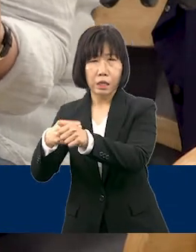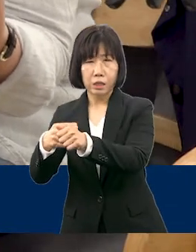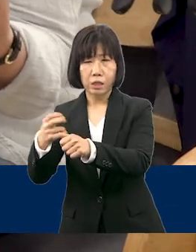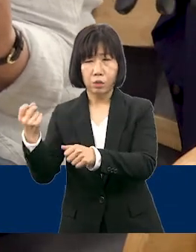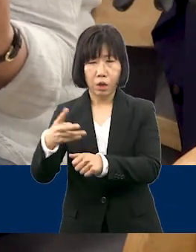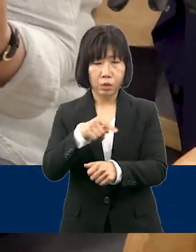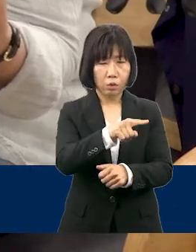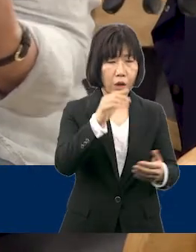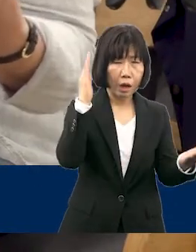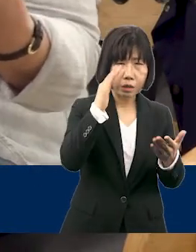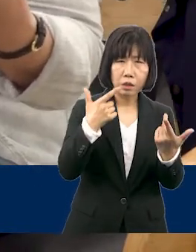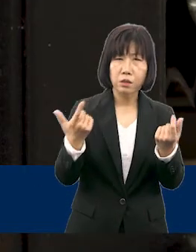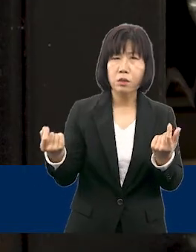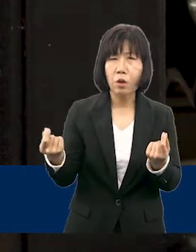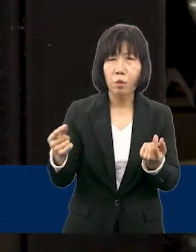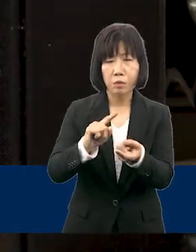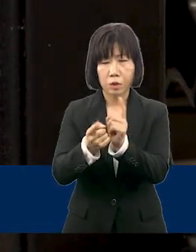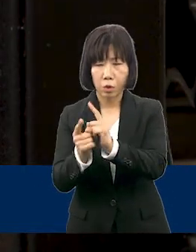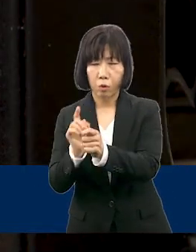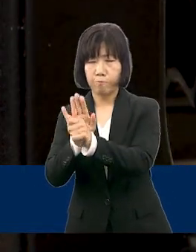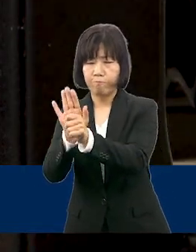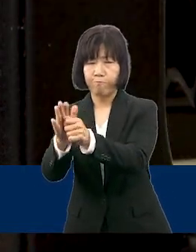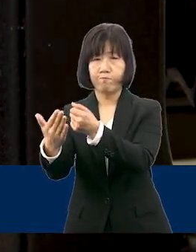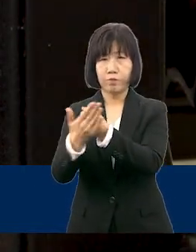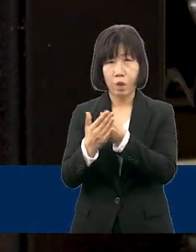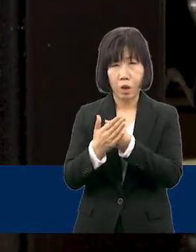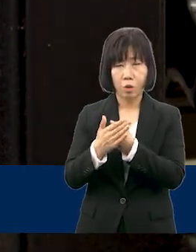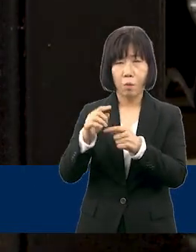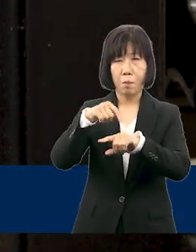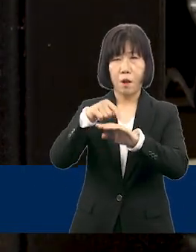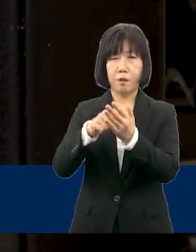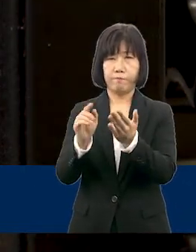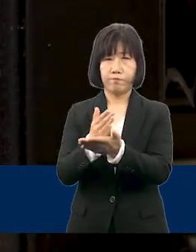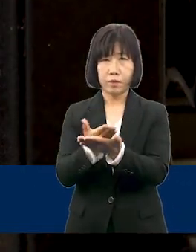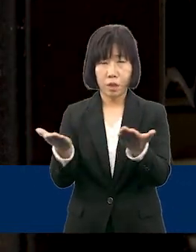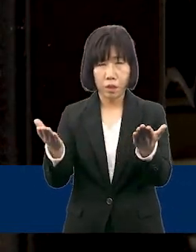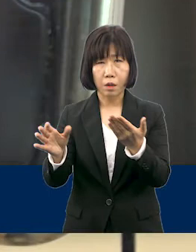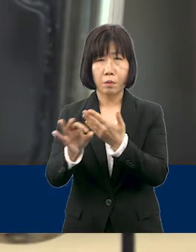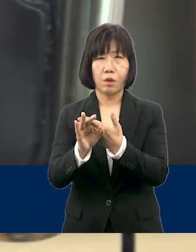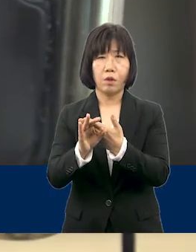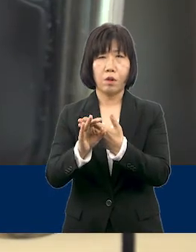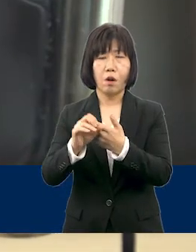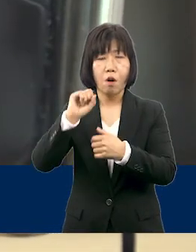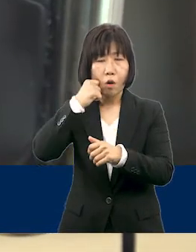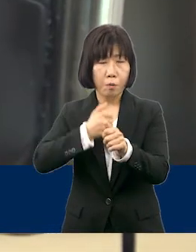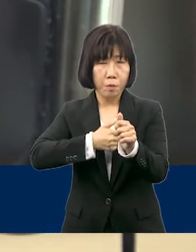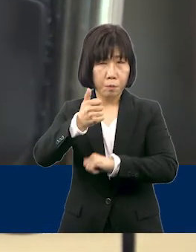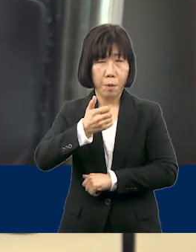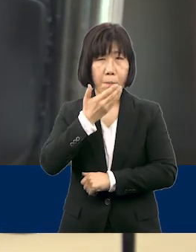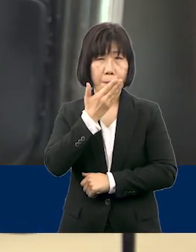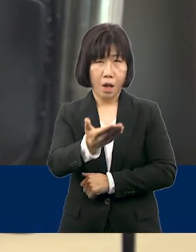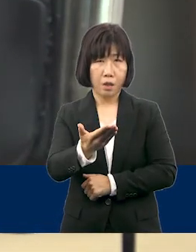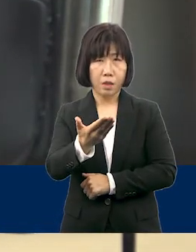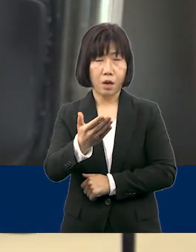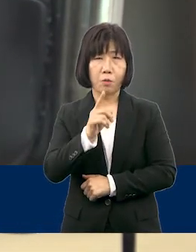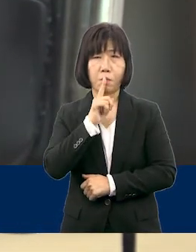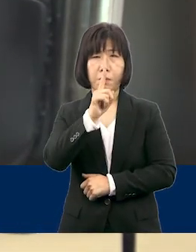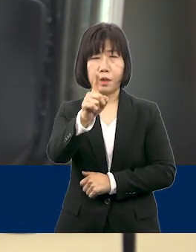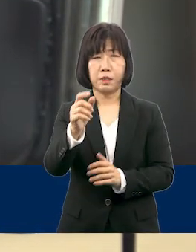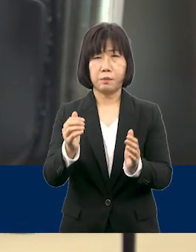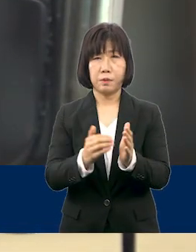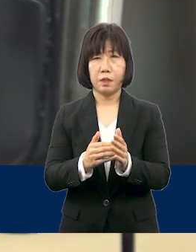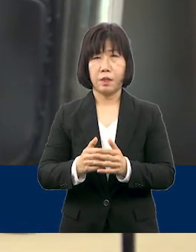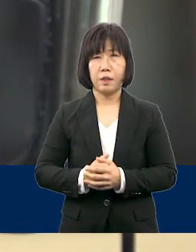강사들과 수강생들 처럼 서로 응원하고 마음을 나눈다면 어려움을 극복하는 데 큰 힘이 될 것이라고